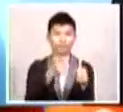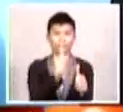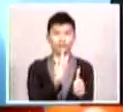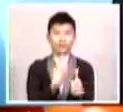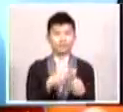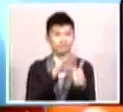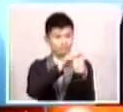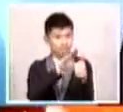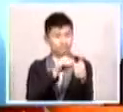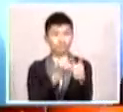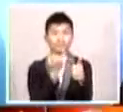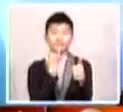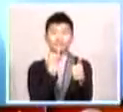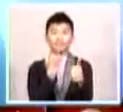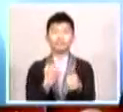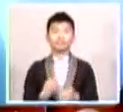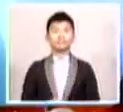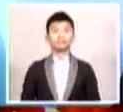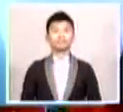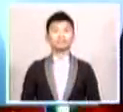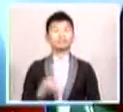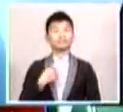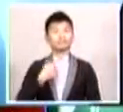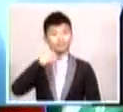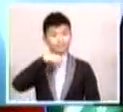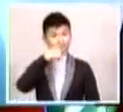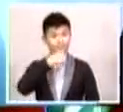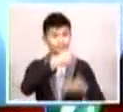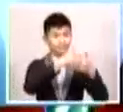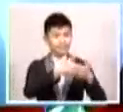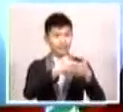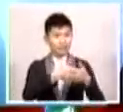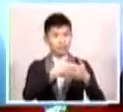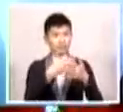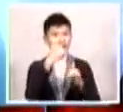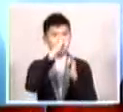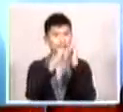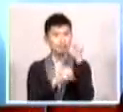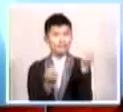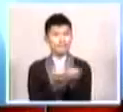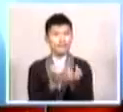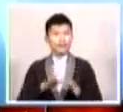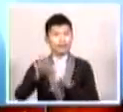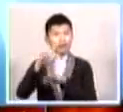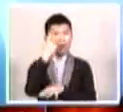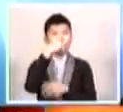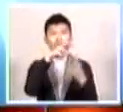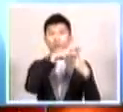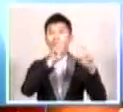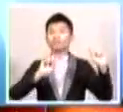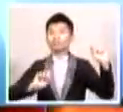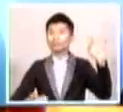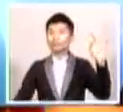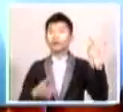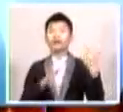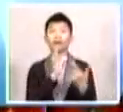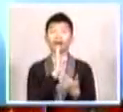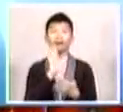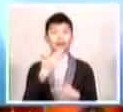典范了。我当然也知道，两岸的历史格局、历史发展格局不同于欧洲，但是